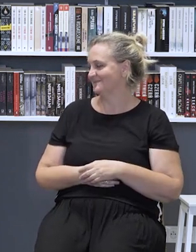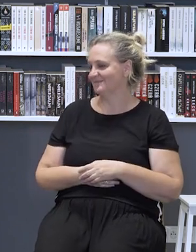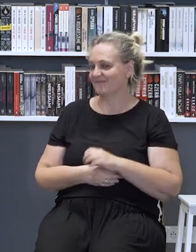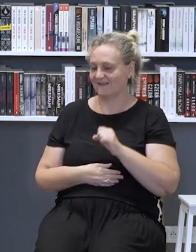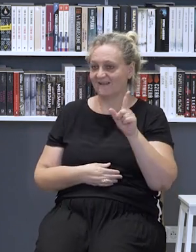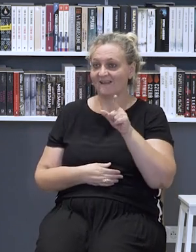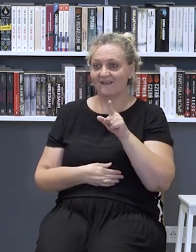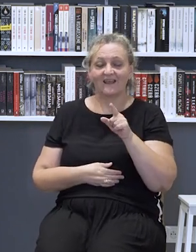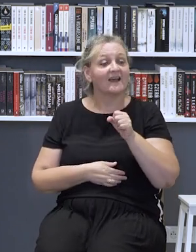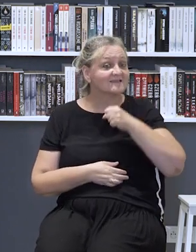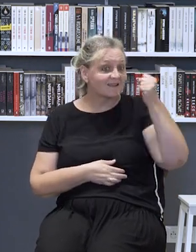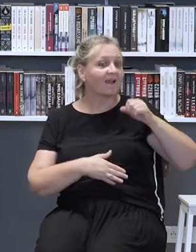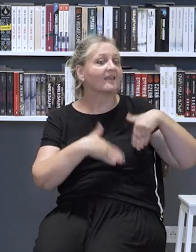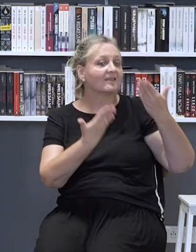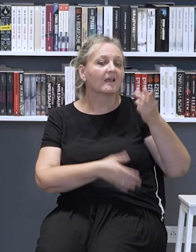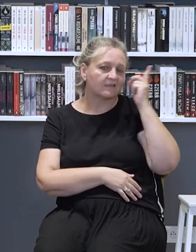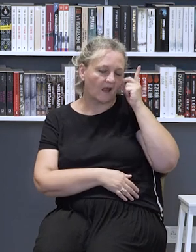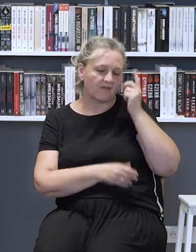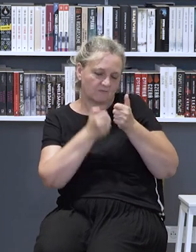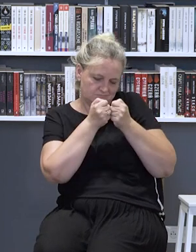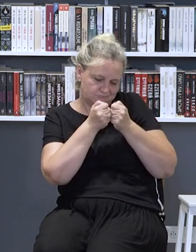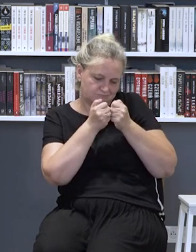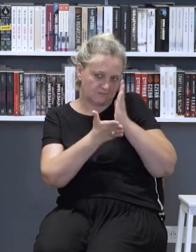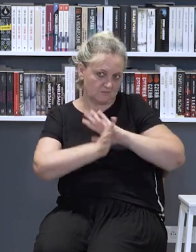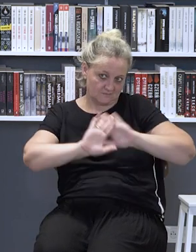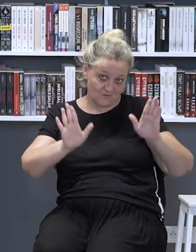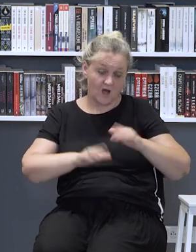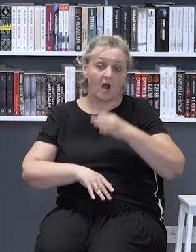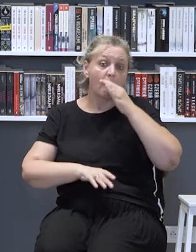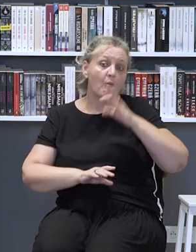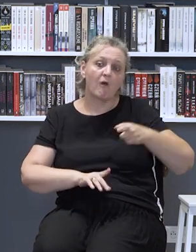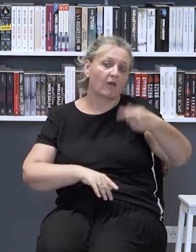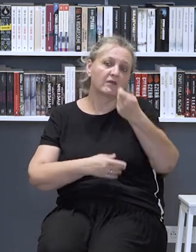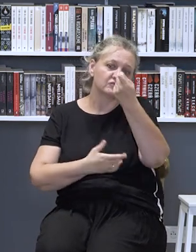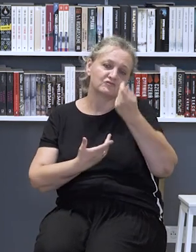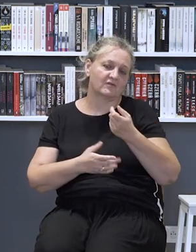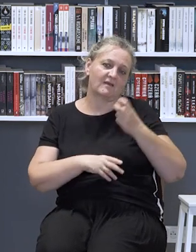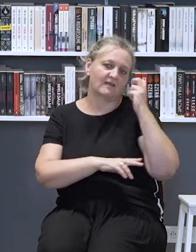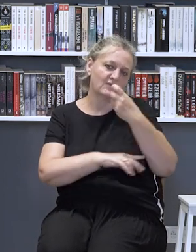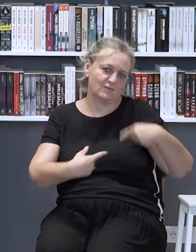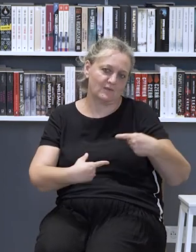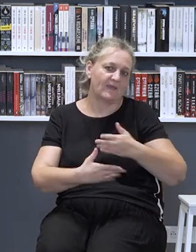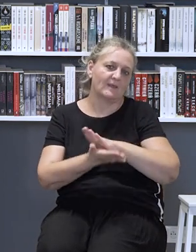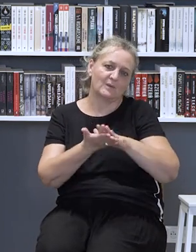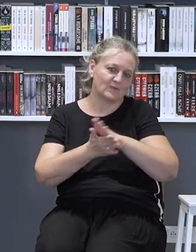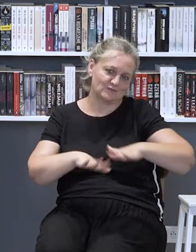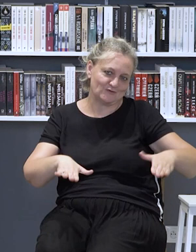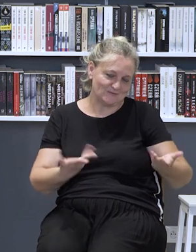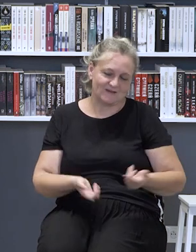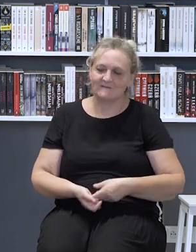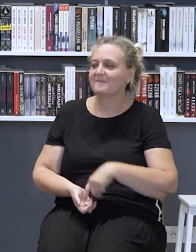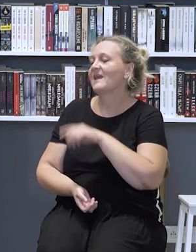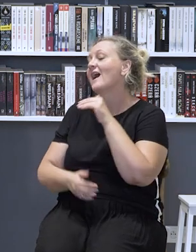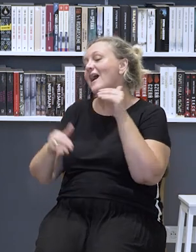Ci starsi dają dzieciom teraz telefony albo tablety, a ci młodsi jeszcze z nikim nie jeżdżą tramwajem. Ale może byli